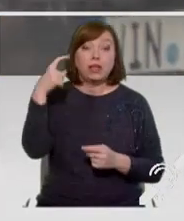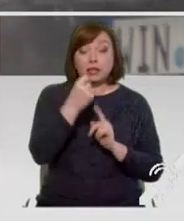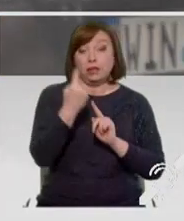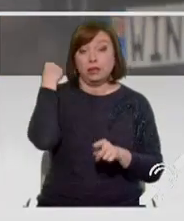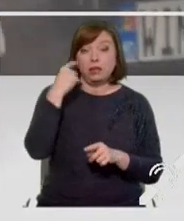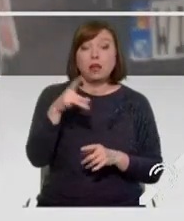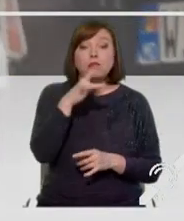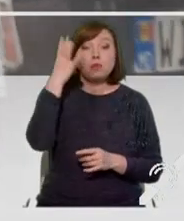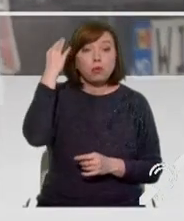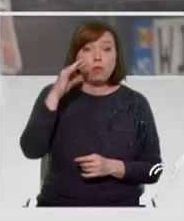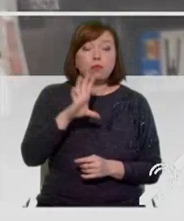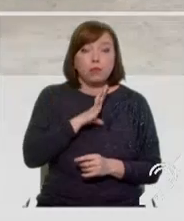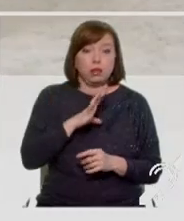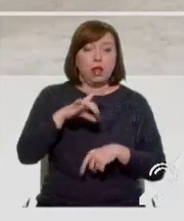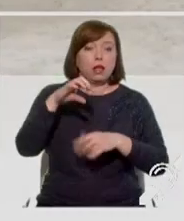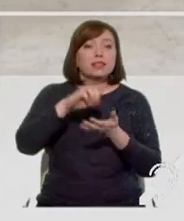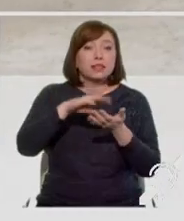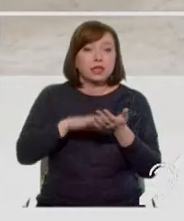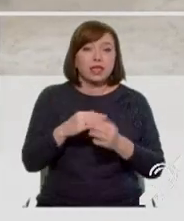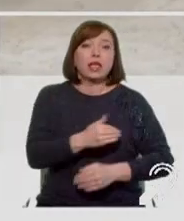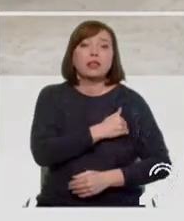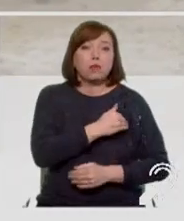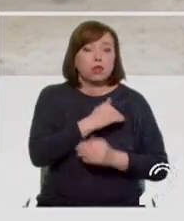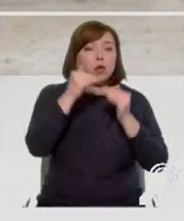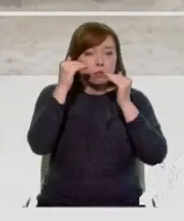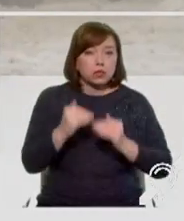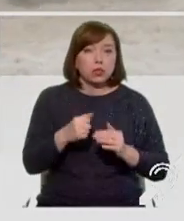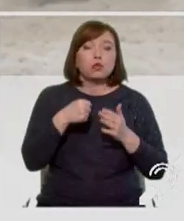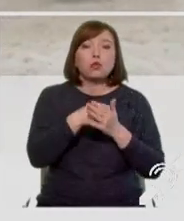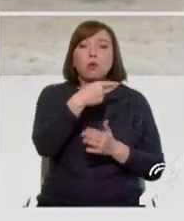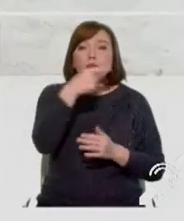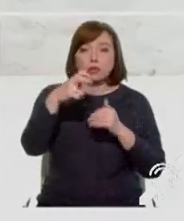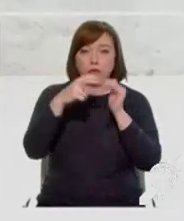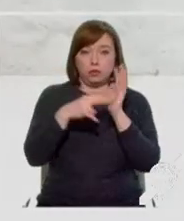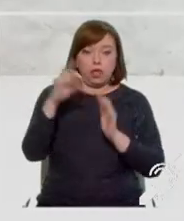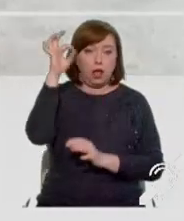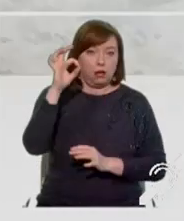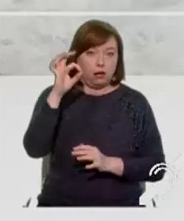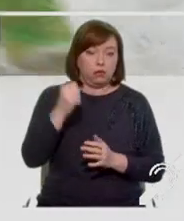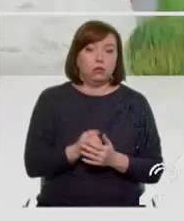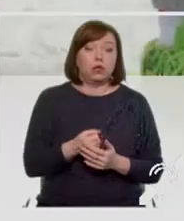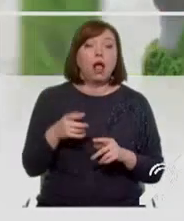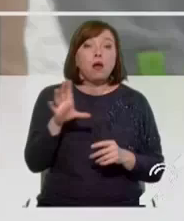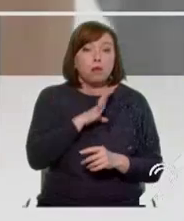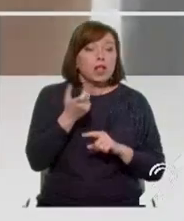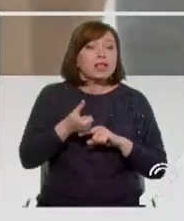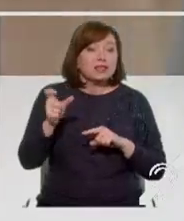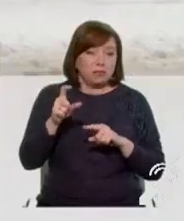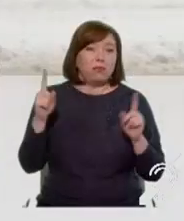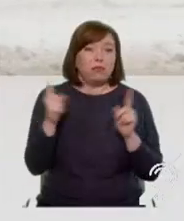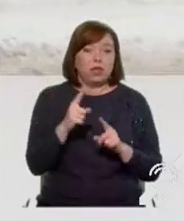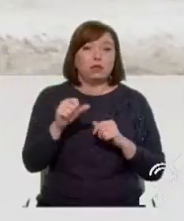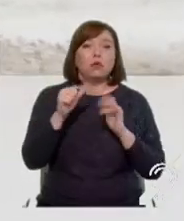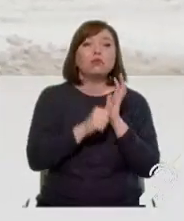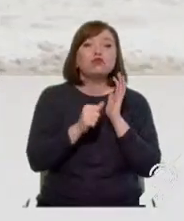Săptămâna trecută, în Republica Moldova s-au înregistrat temperaturi minime de până la minus 17 grade Celsius. Au fost cel puțin